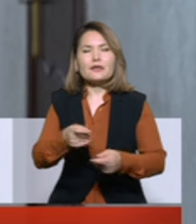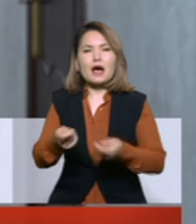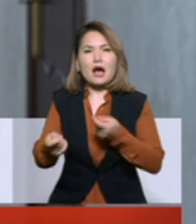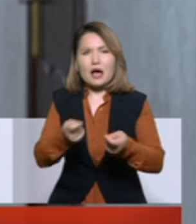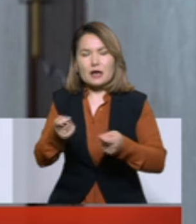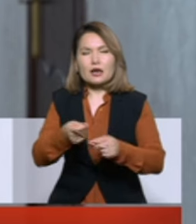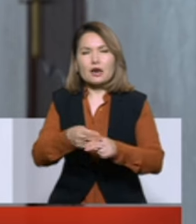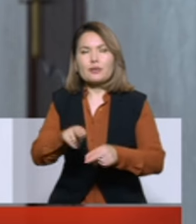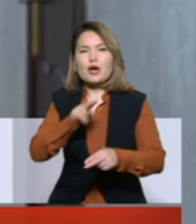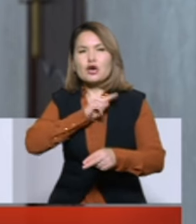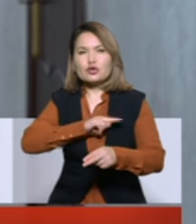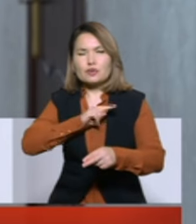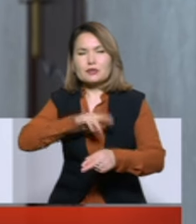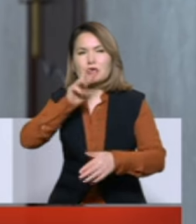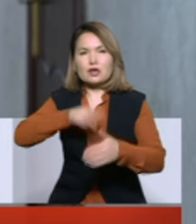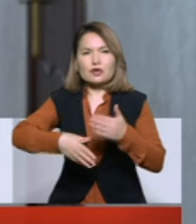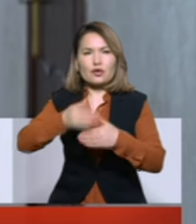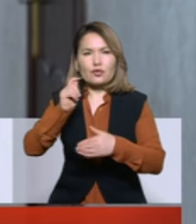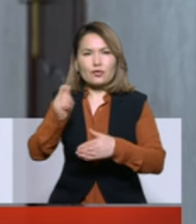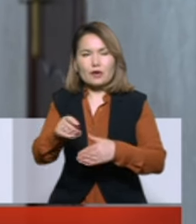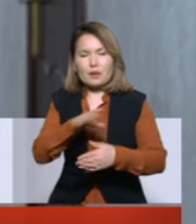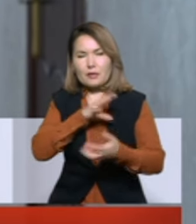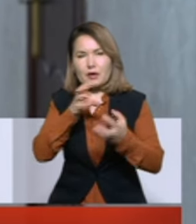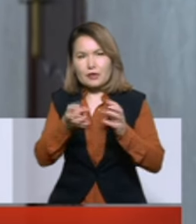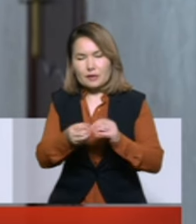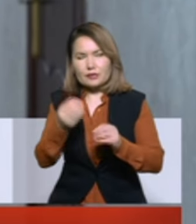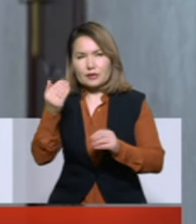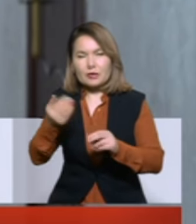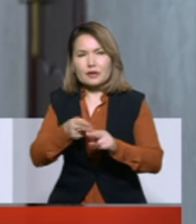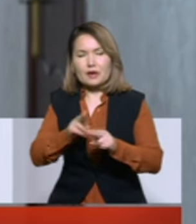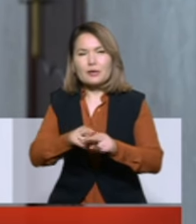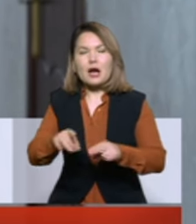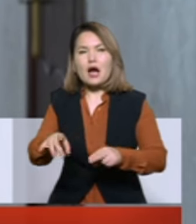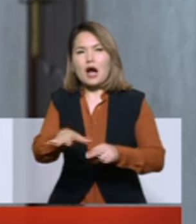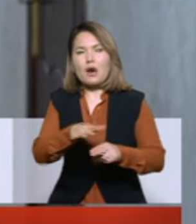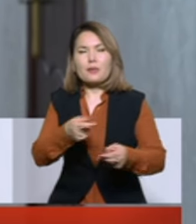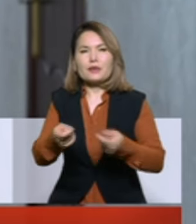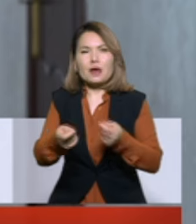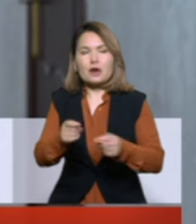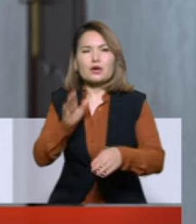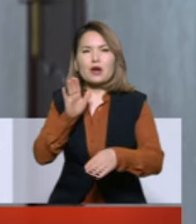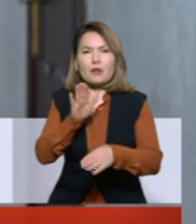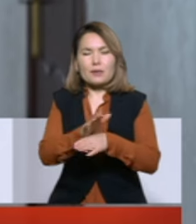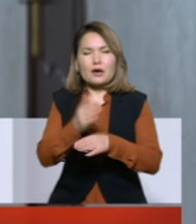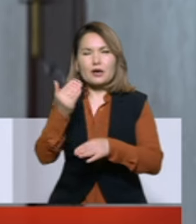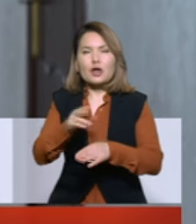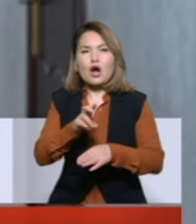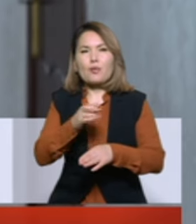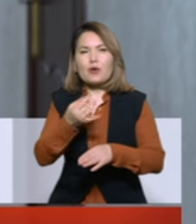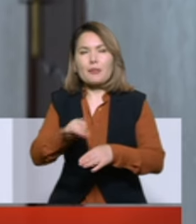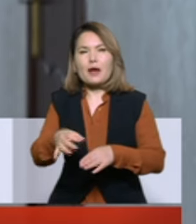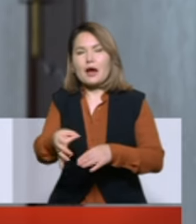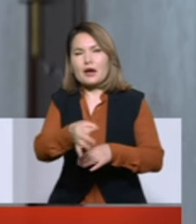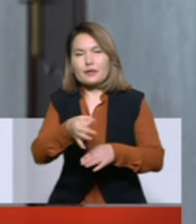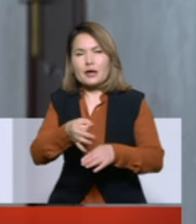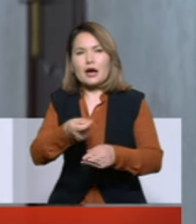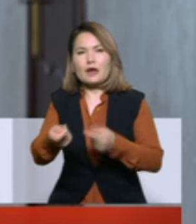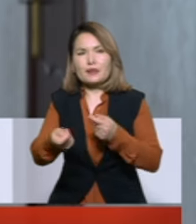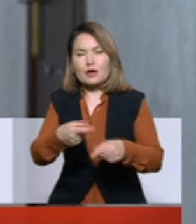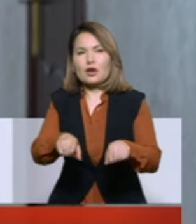түріндегі тәртіптік жаза қолдану ұсынылды. Аудан әкімінің үкімімен Бурабай кентінің әкіміне